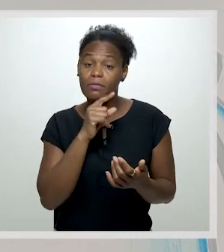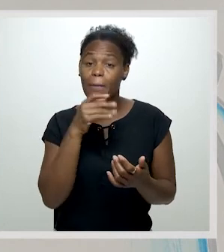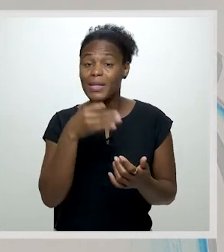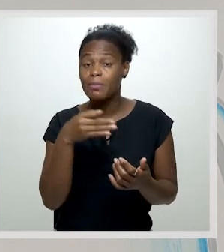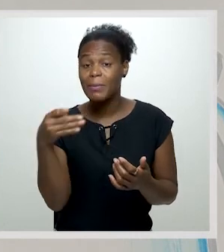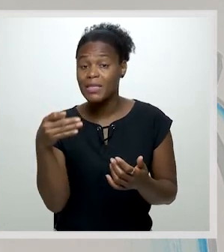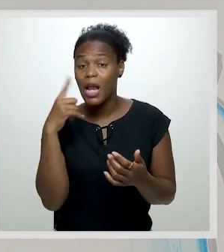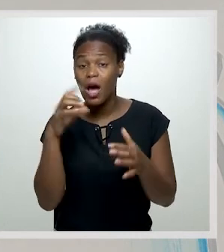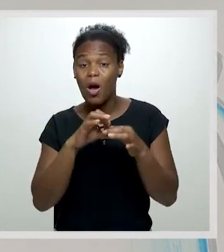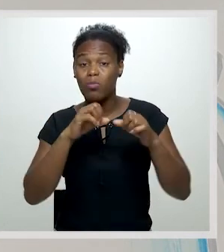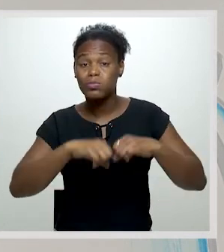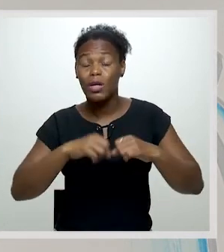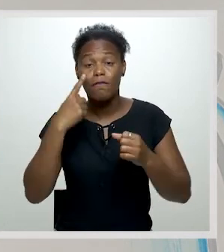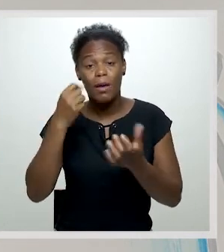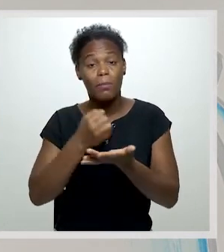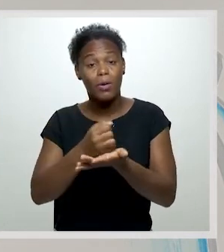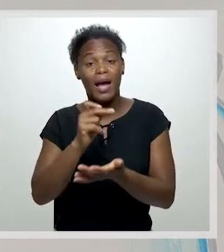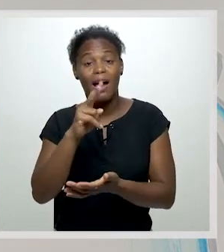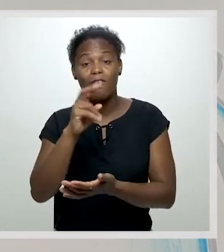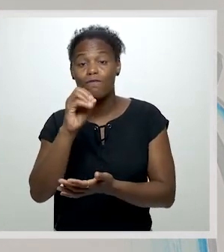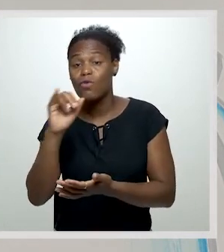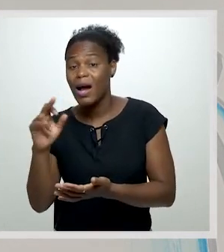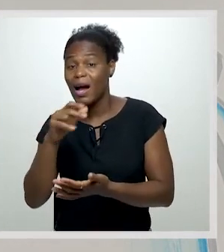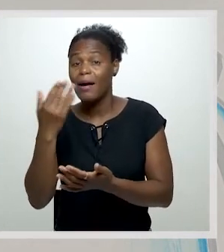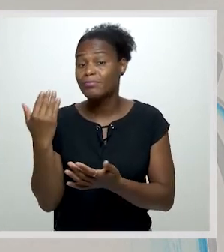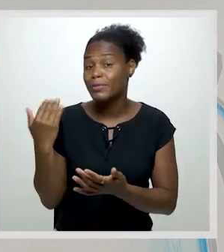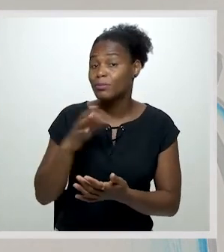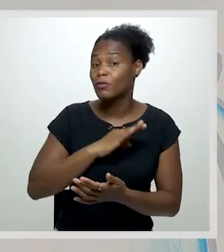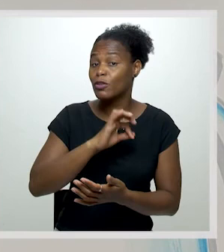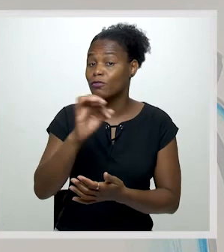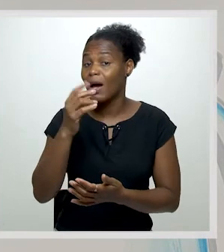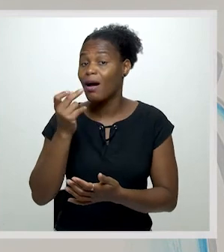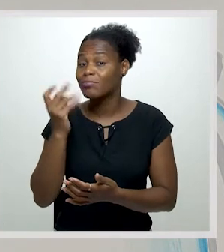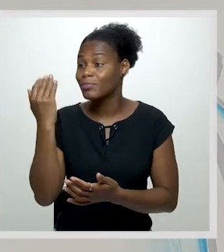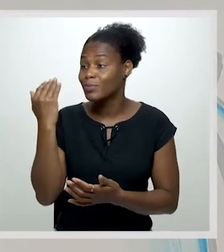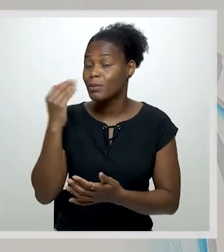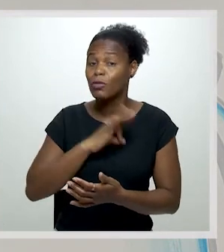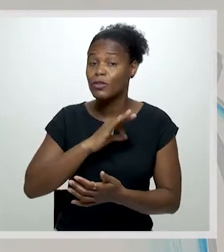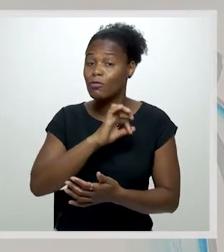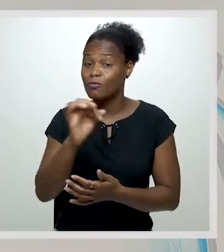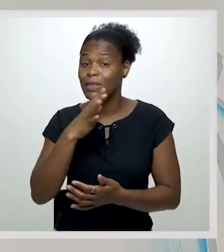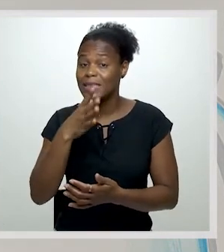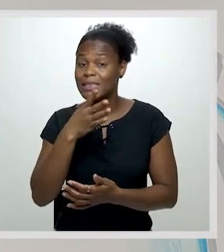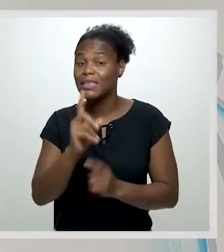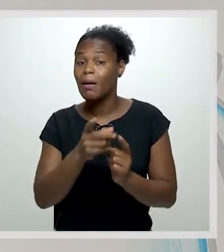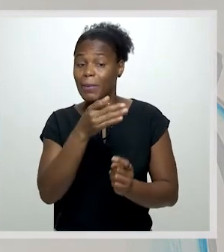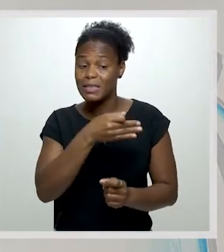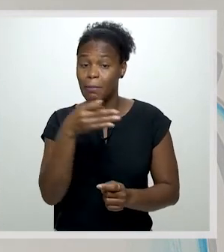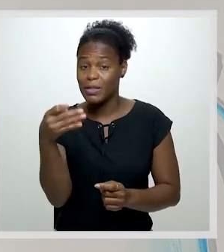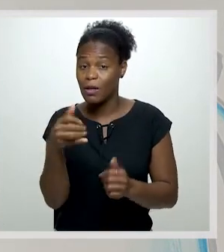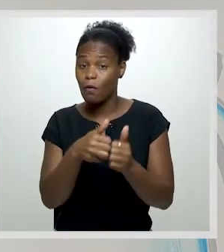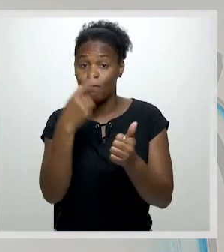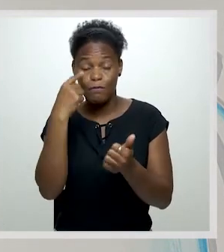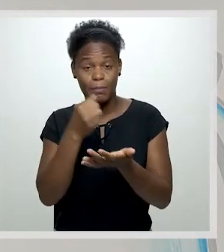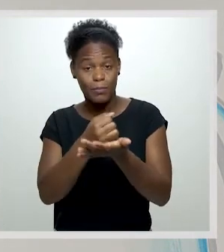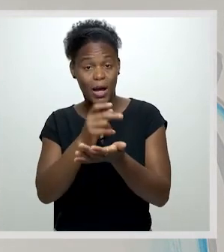que le participe passé s'accorde avec l'auxiliaire avoir, puisqu'avec ton professeur des années précédentes, il t'avait dit que le participe passé